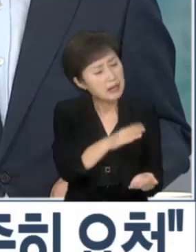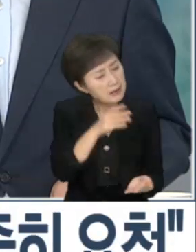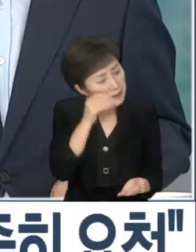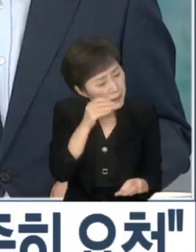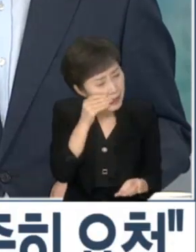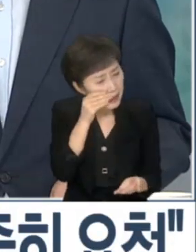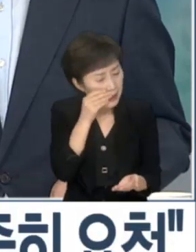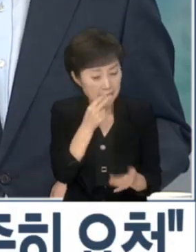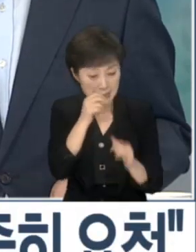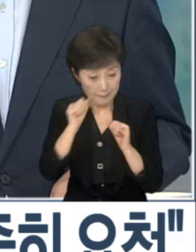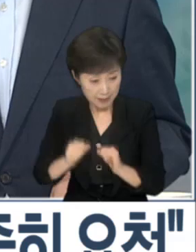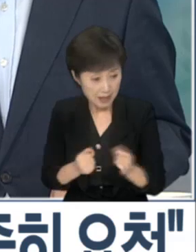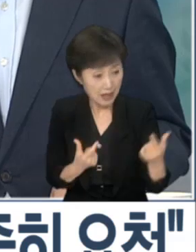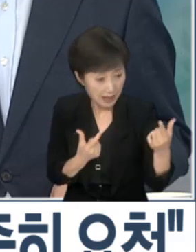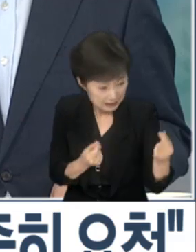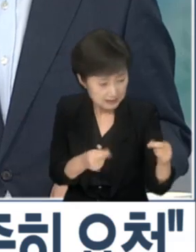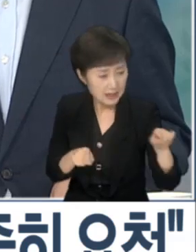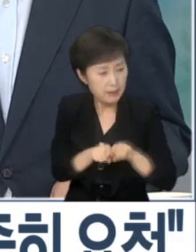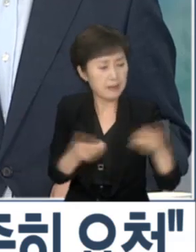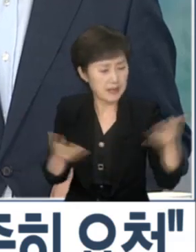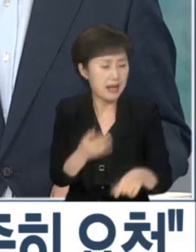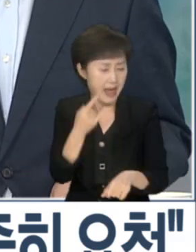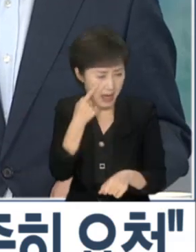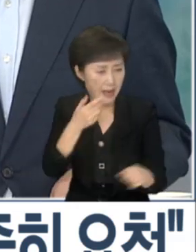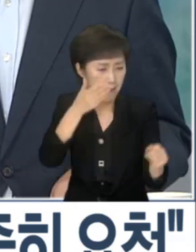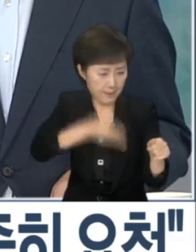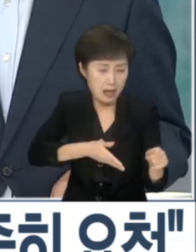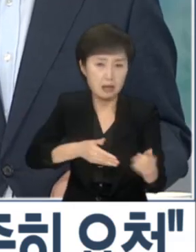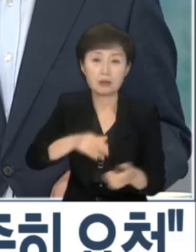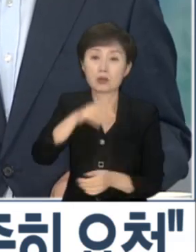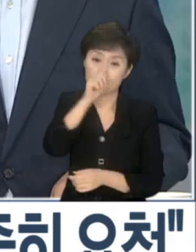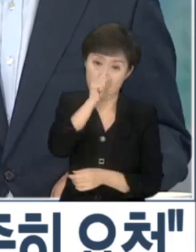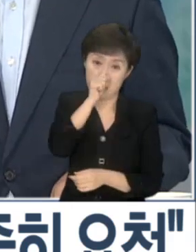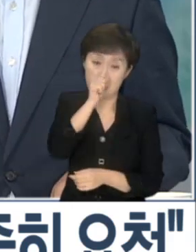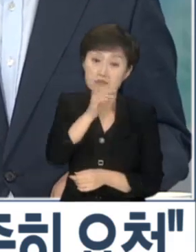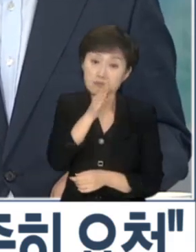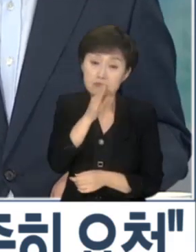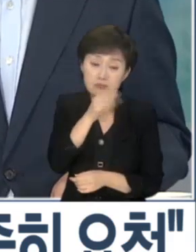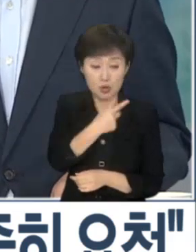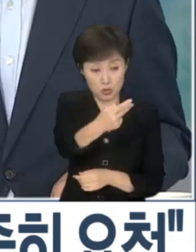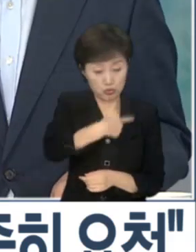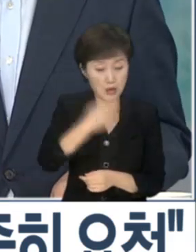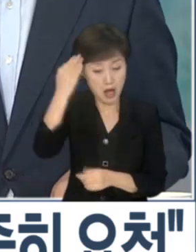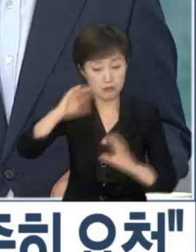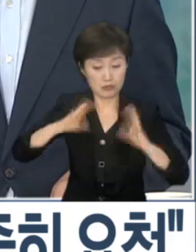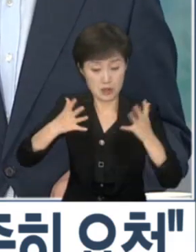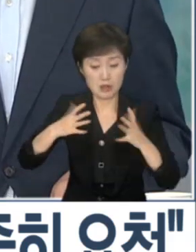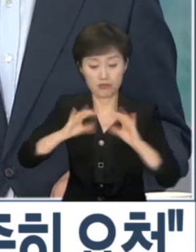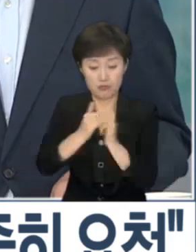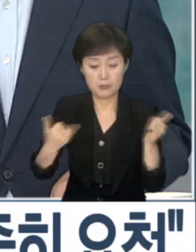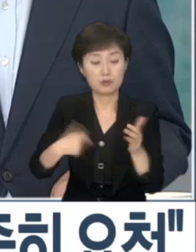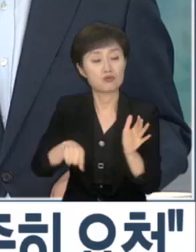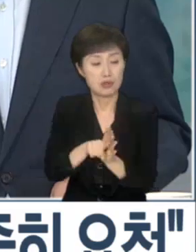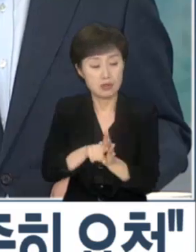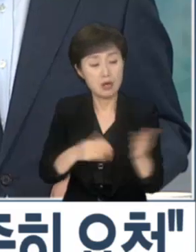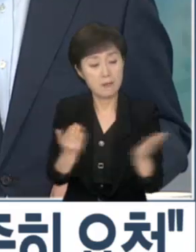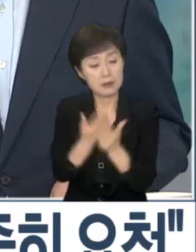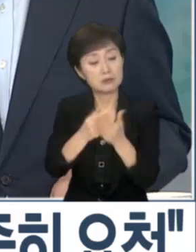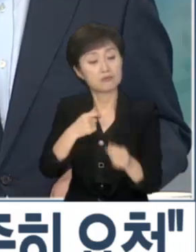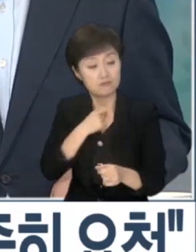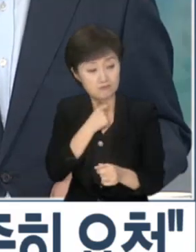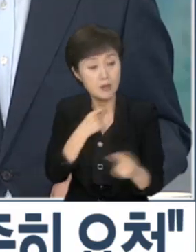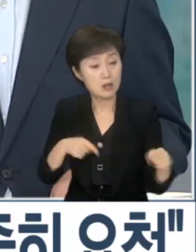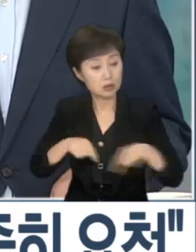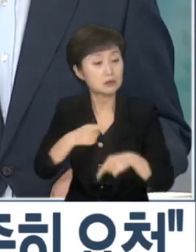해봅시다 방식은 다를지 모르겠습니다 하지만 우리 둘 다 대한민국을 위해서 국민을 위해서 정치를 하고자 했던